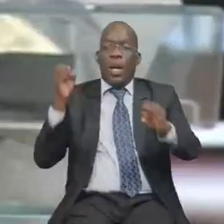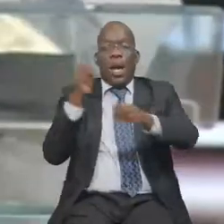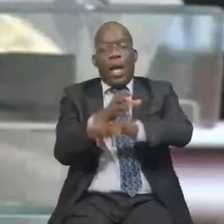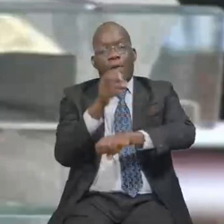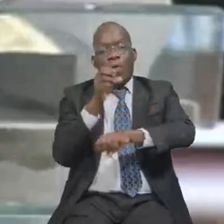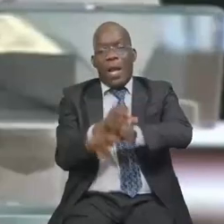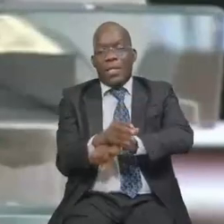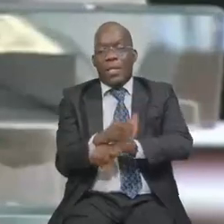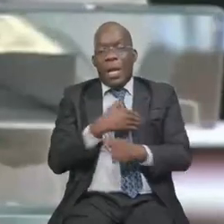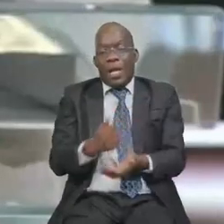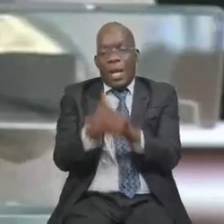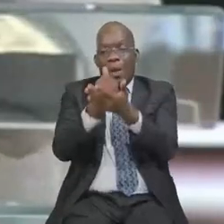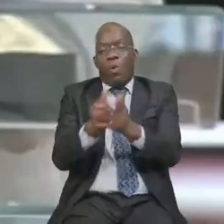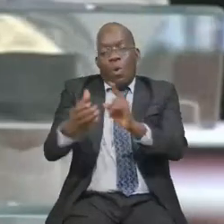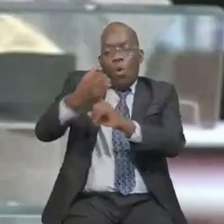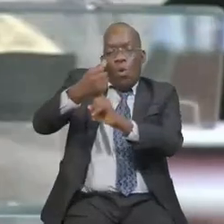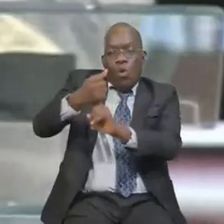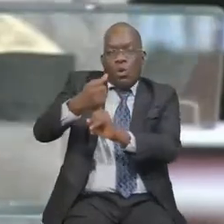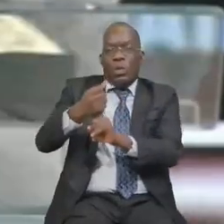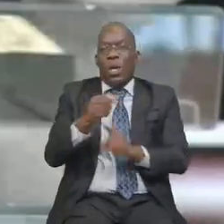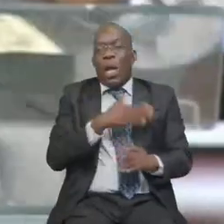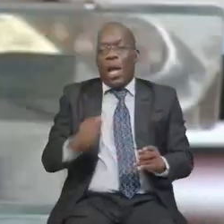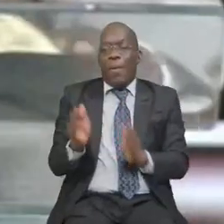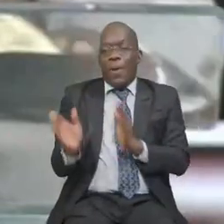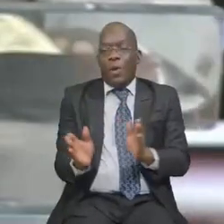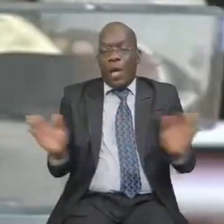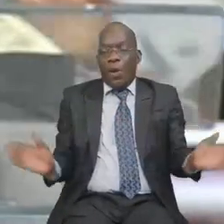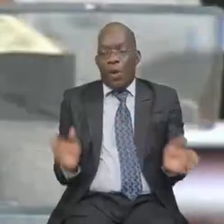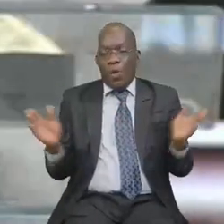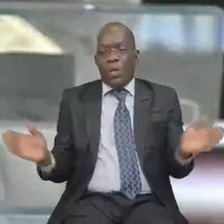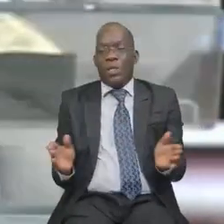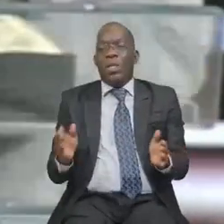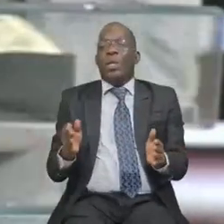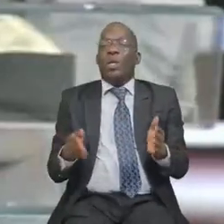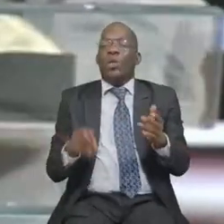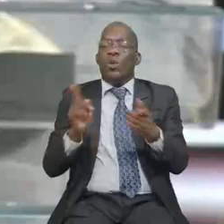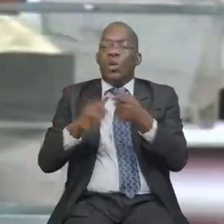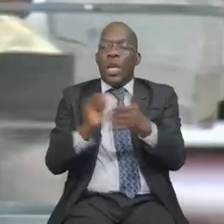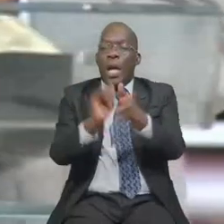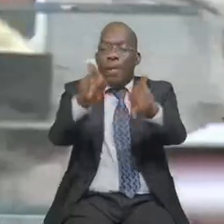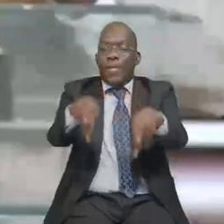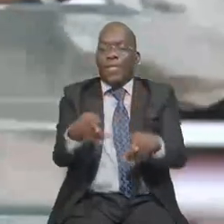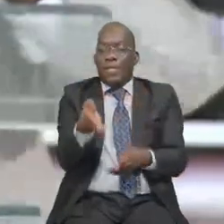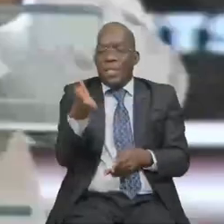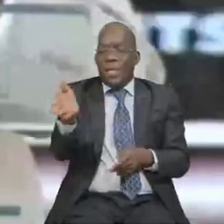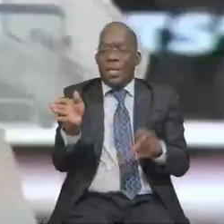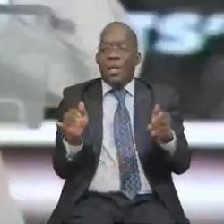aide, soutien et sois un encouragement à cette personne là-bas pour que